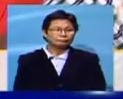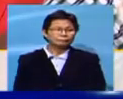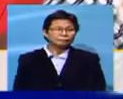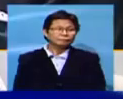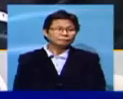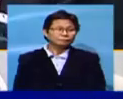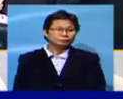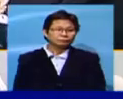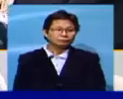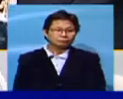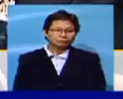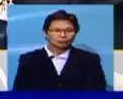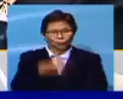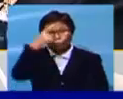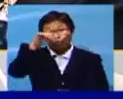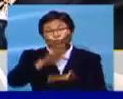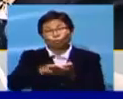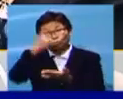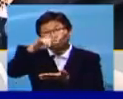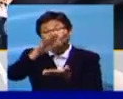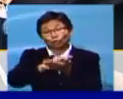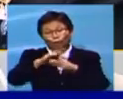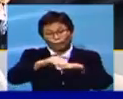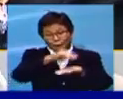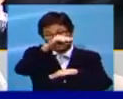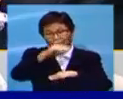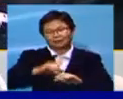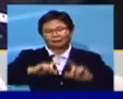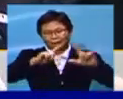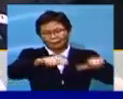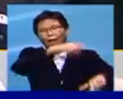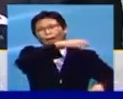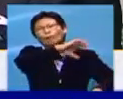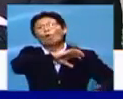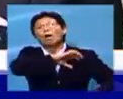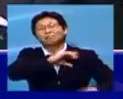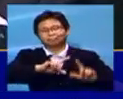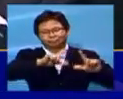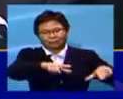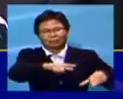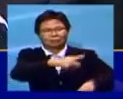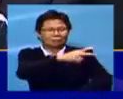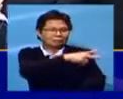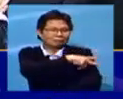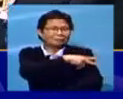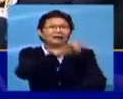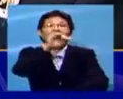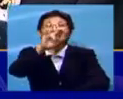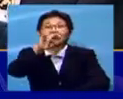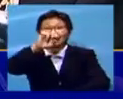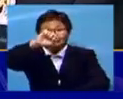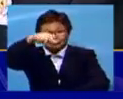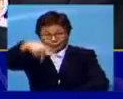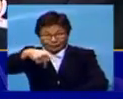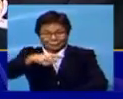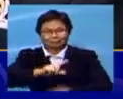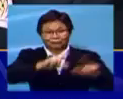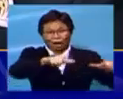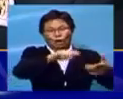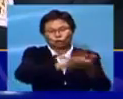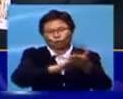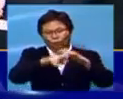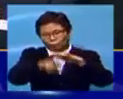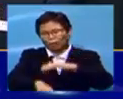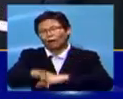terbabit untuk sekolah menengah kita meletakkan Pegawai Perhubungan sekolah seorang pegawai polis berpangkat inspektor manakala bagi sekolah rendah